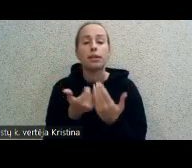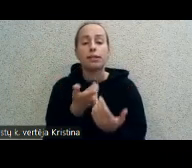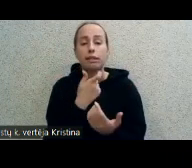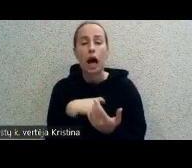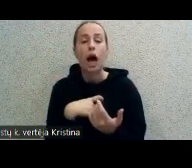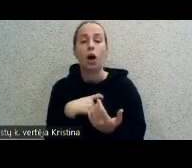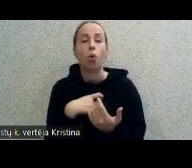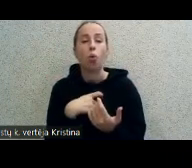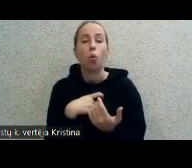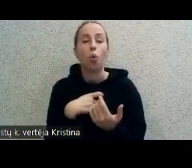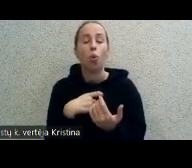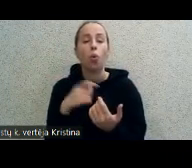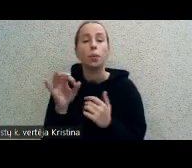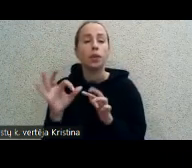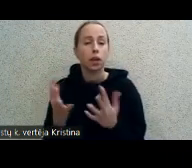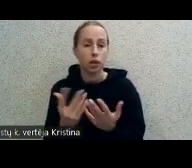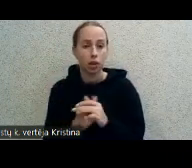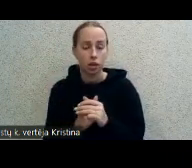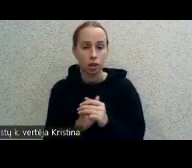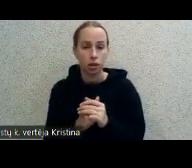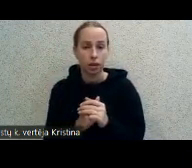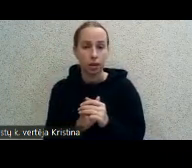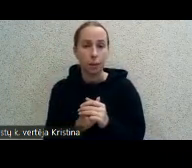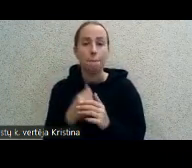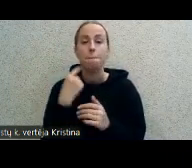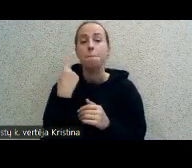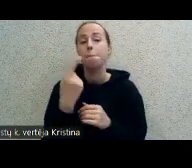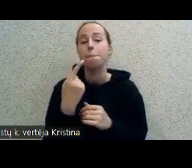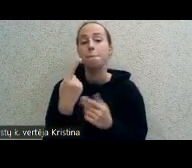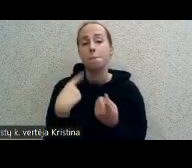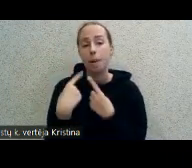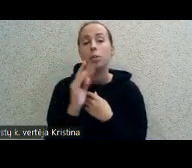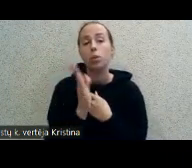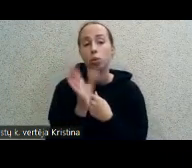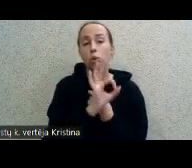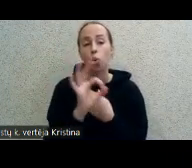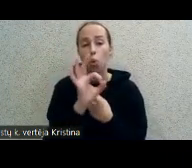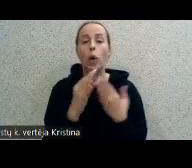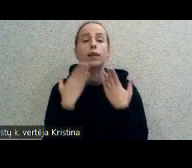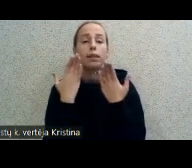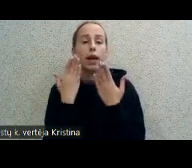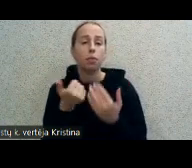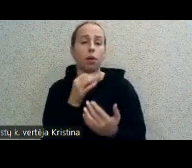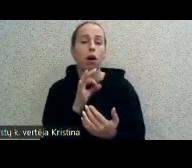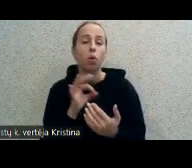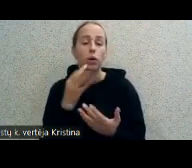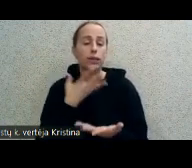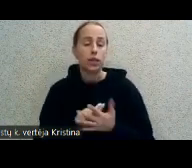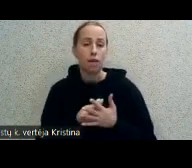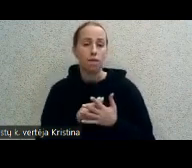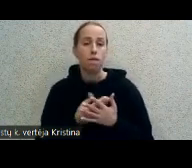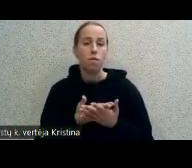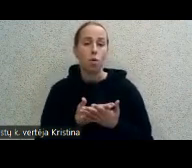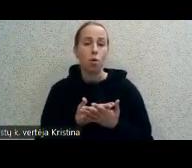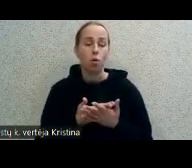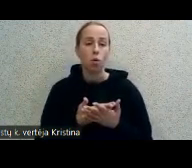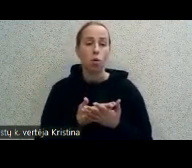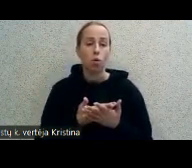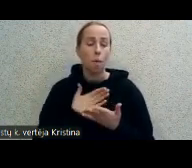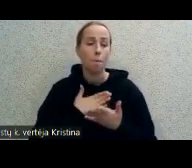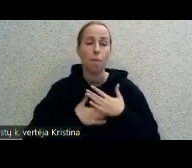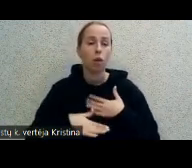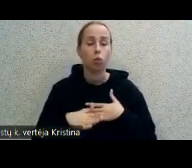Aišku, gerai, mes skaitysime apie, kalbėsime apie skaitimą malonumui vėliau, bet dabar, ką reiškia skaitimas